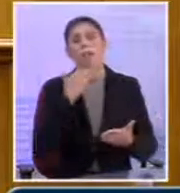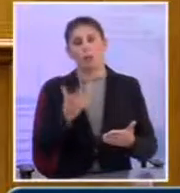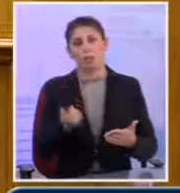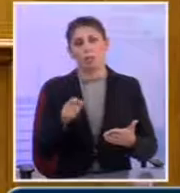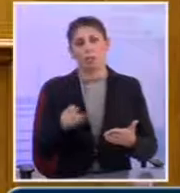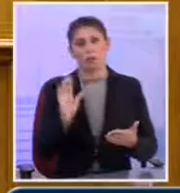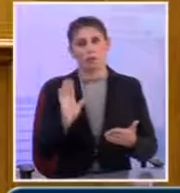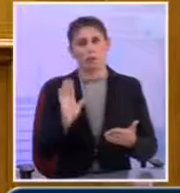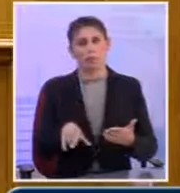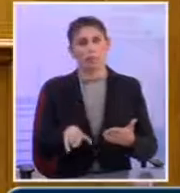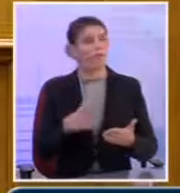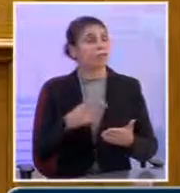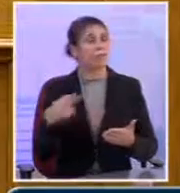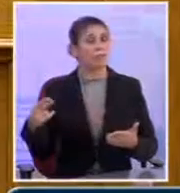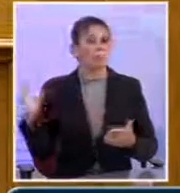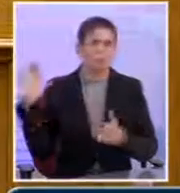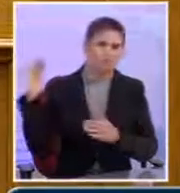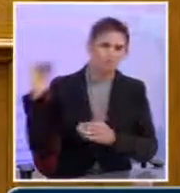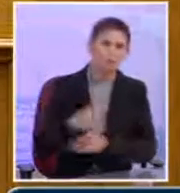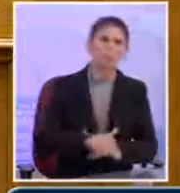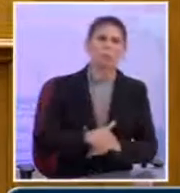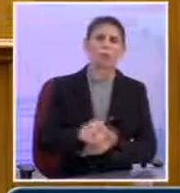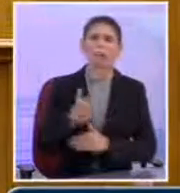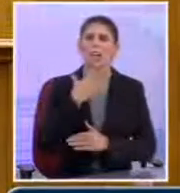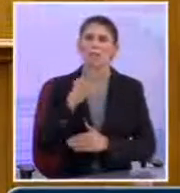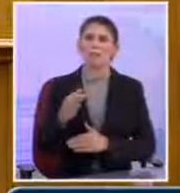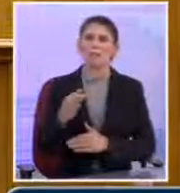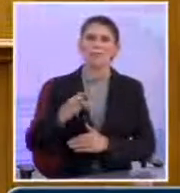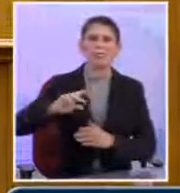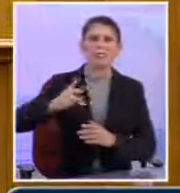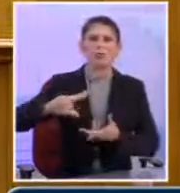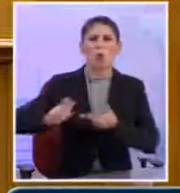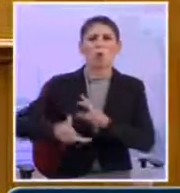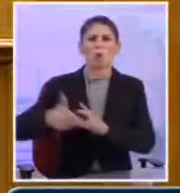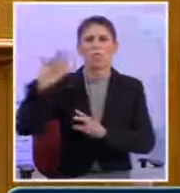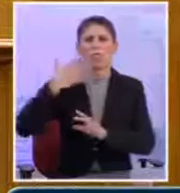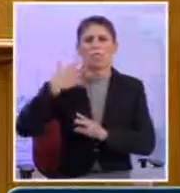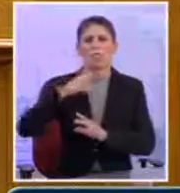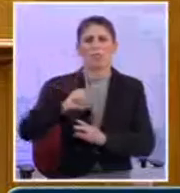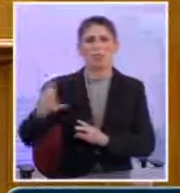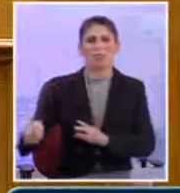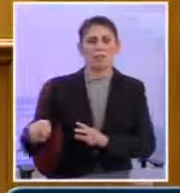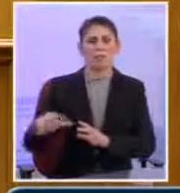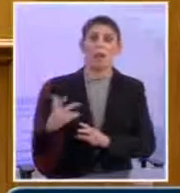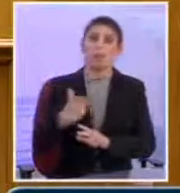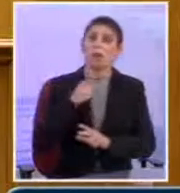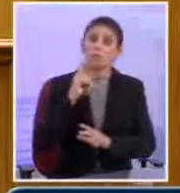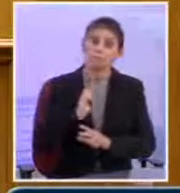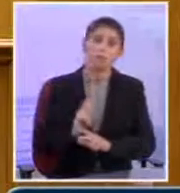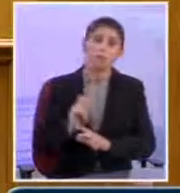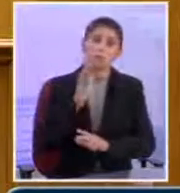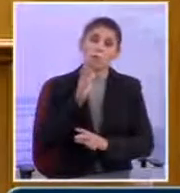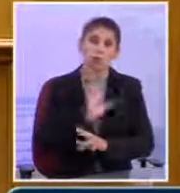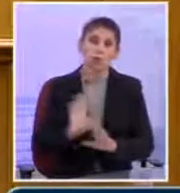αυτό άλλο, γιατί αυτό σημαίνει κατάρρευση, σημαίνει Μποτσουάνα, σημαίνει τριτοκοσμικές καταστάσεις, ή θα ήταν αναγκαστικά προσωρινά